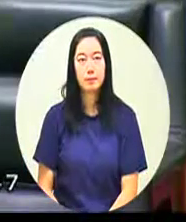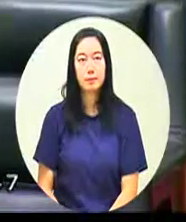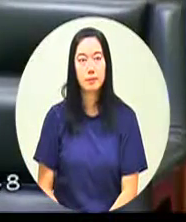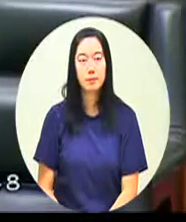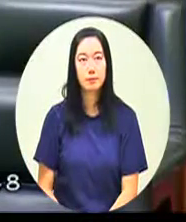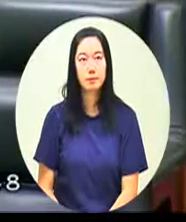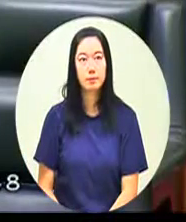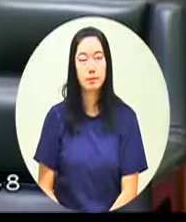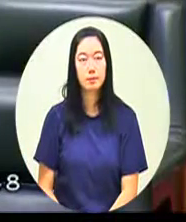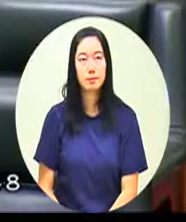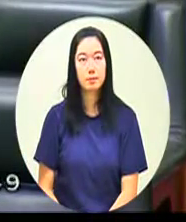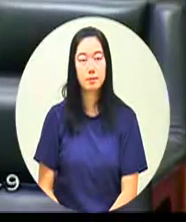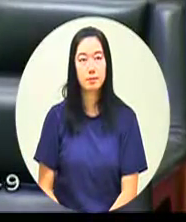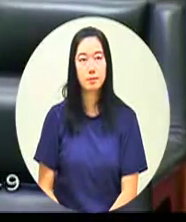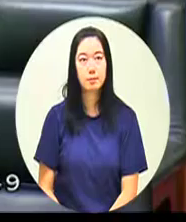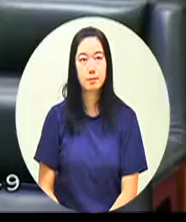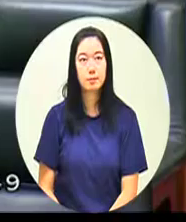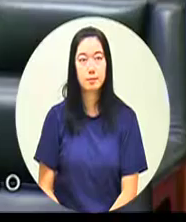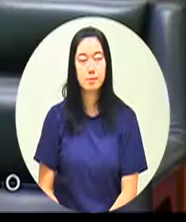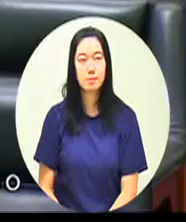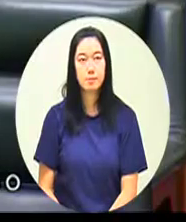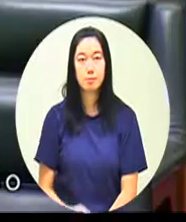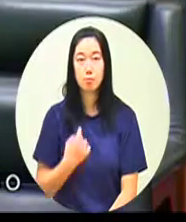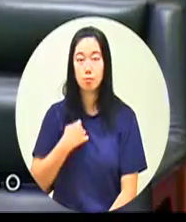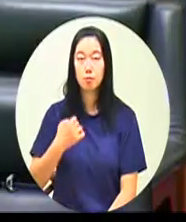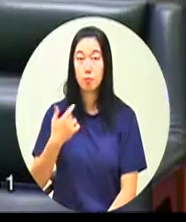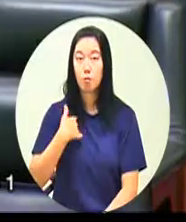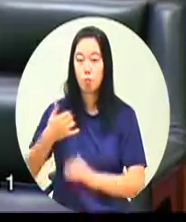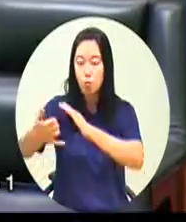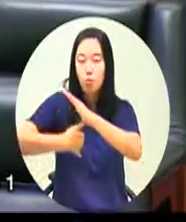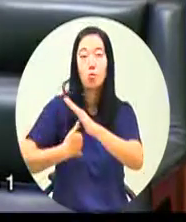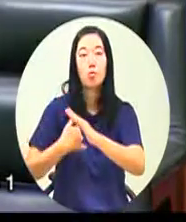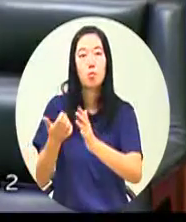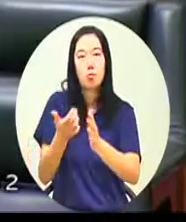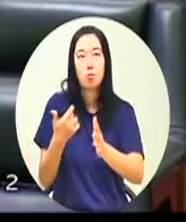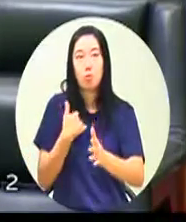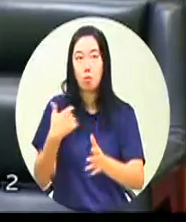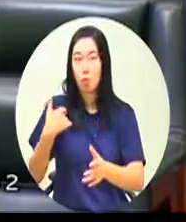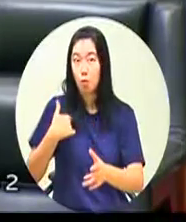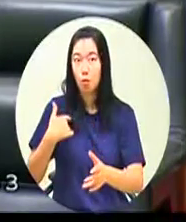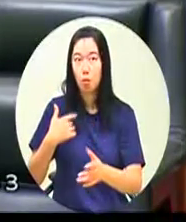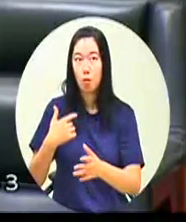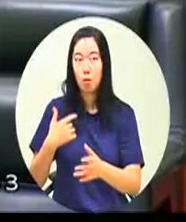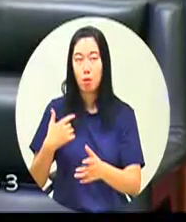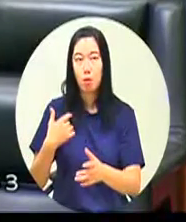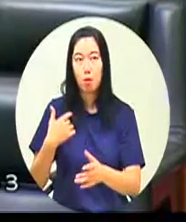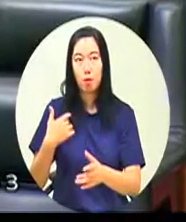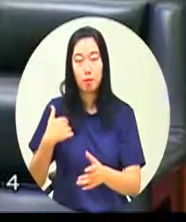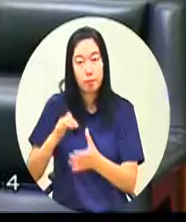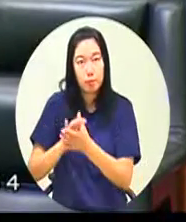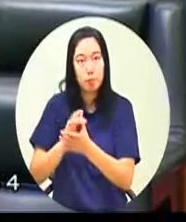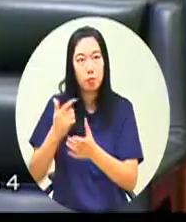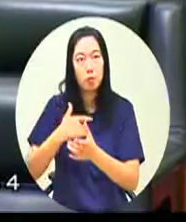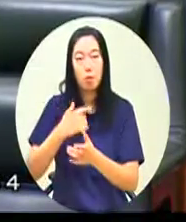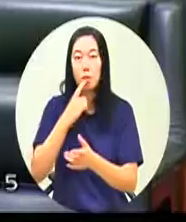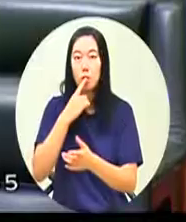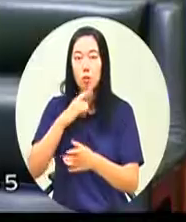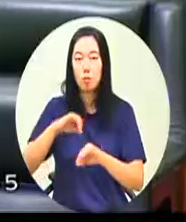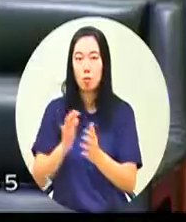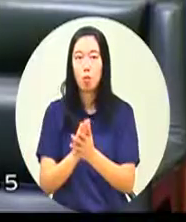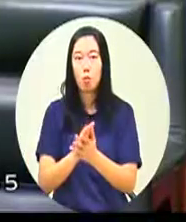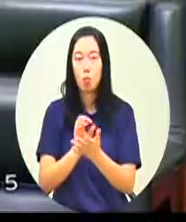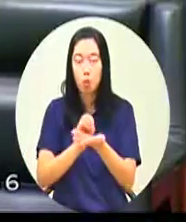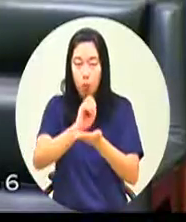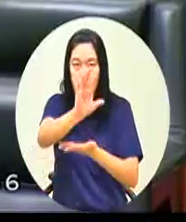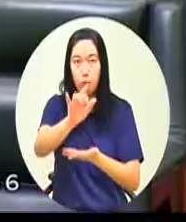拄啊好，我拄啊要入来当中有阮的同行，应该我就是这讲好啊，我直接讲好啊。就